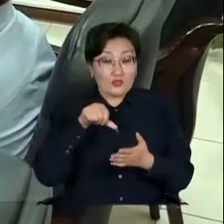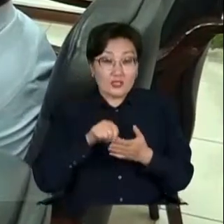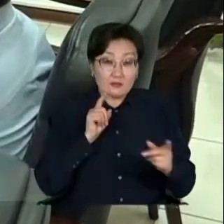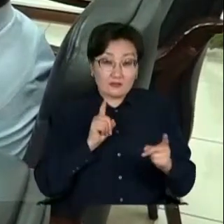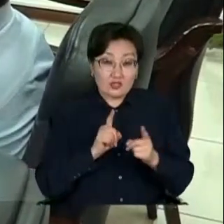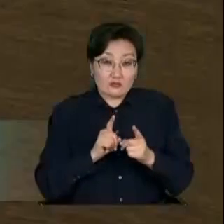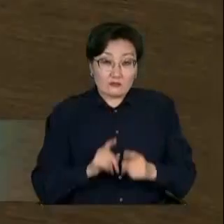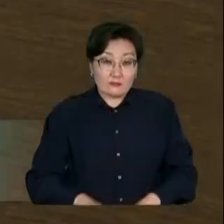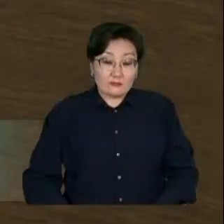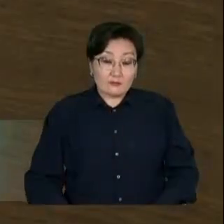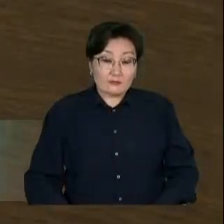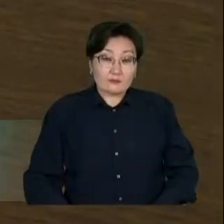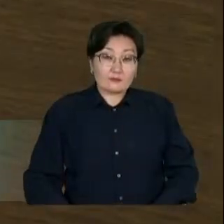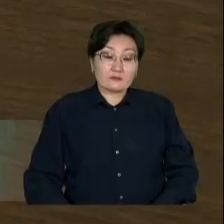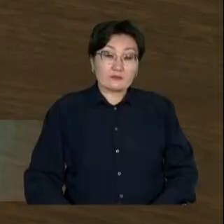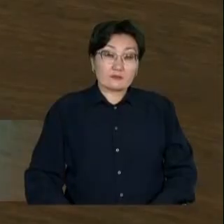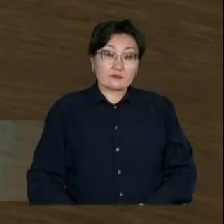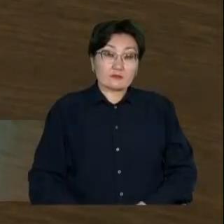встречи.